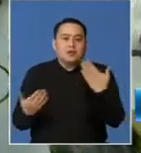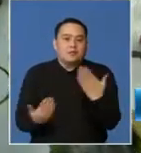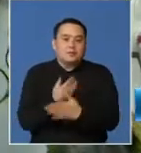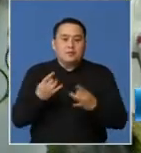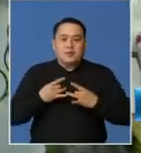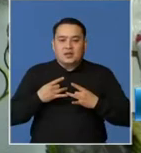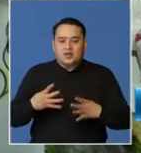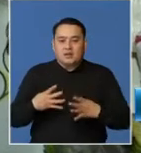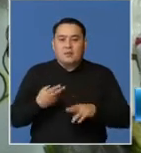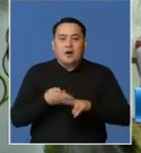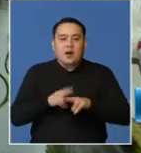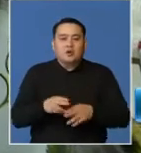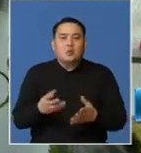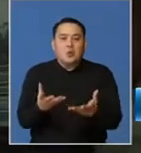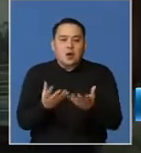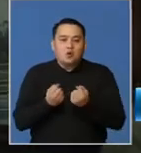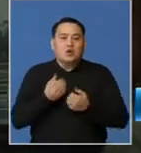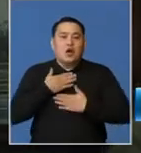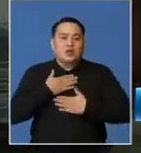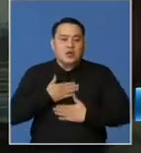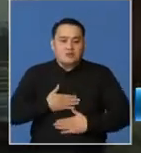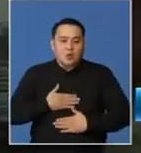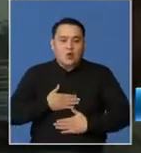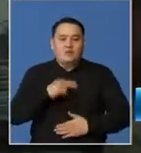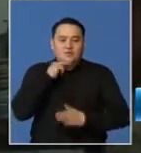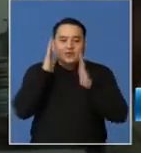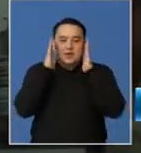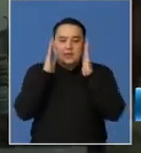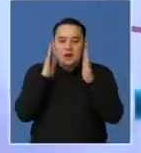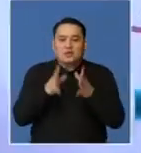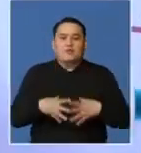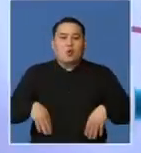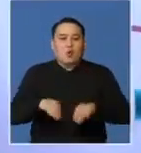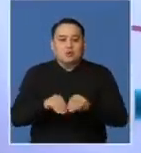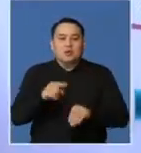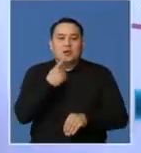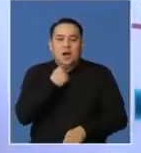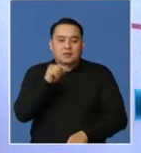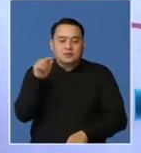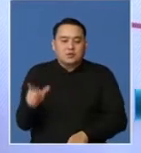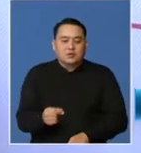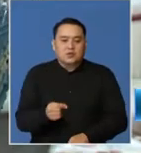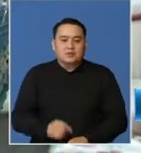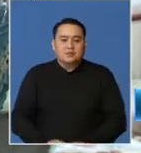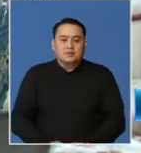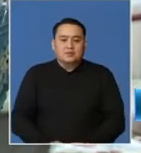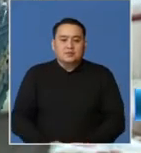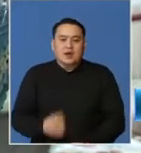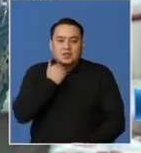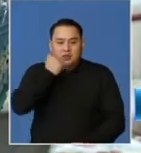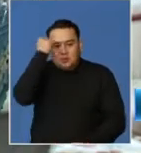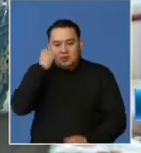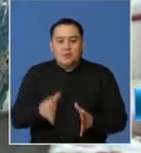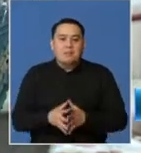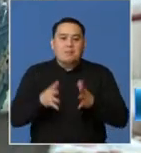праздника вдвойне. Поэтому получатели остались довольны вниманием со стороны общества Красного полумесяца. Спасибо вам